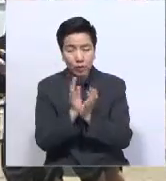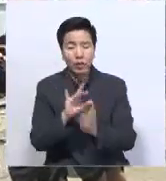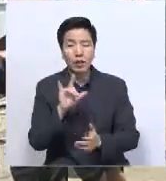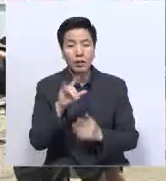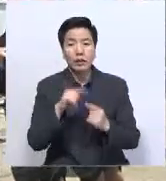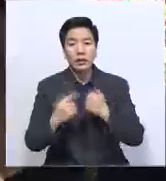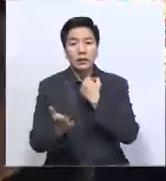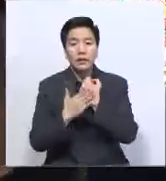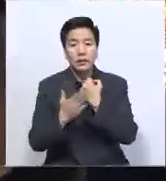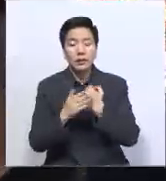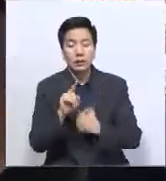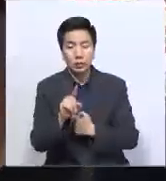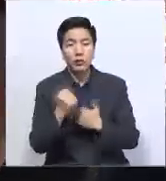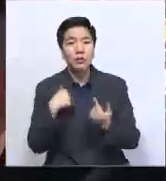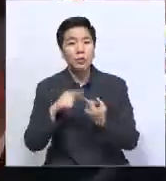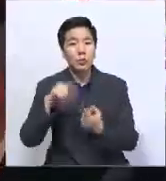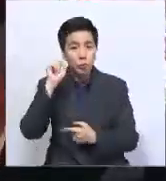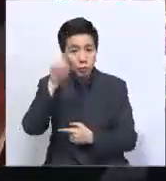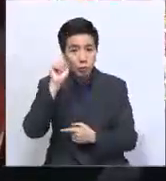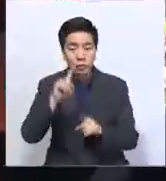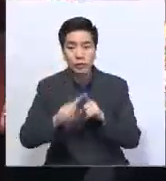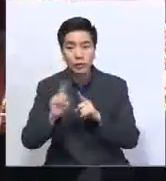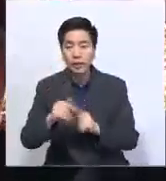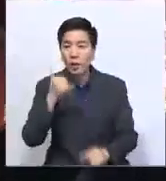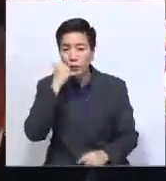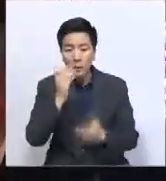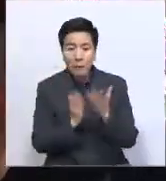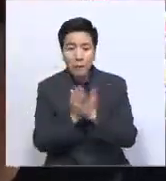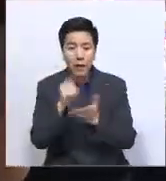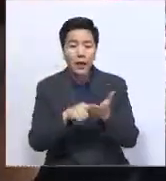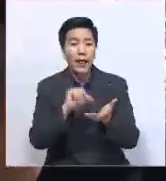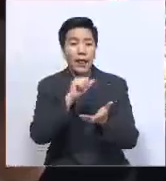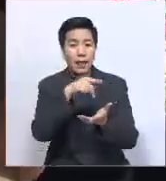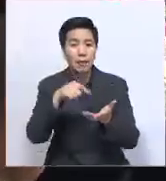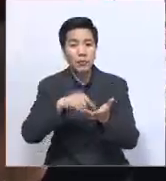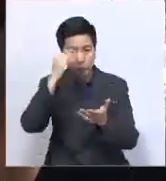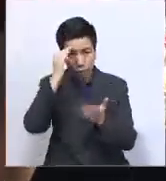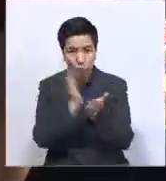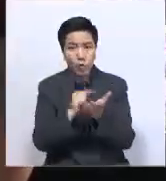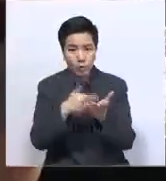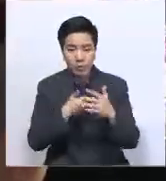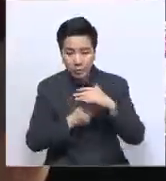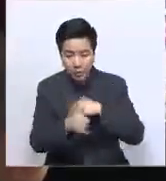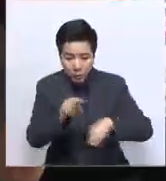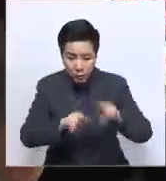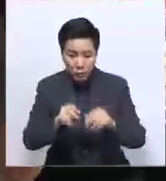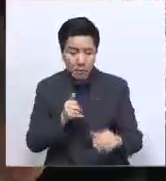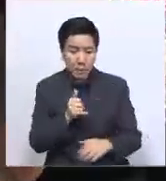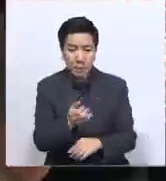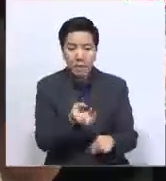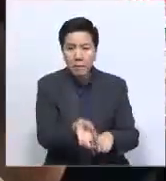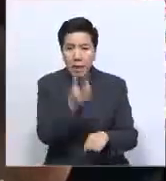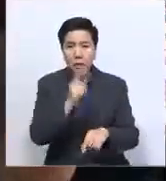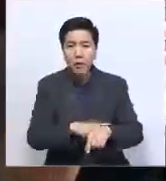Alert Youไม่เจอเหตุด่วนเหตุร้ายสามารถแจ้งผ่านแอปได้โดยตำรวจจะทราบข้อมูลและลงพื้นที่ตรวจสอบทัน